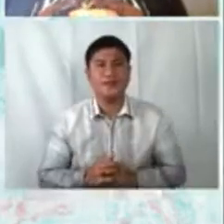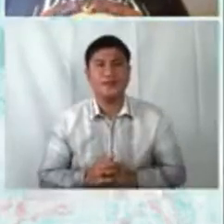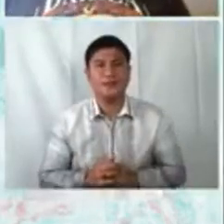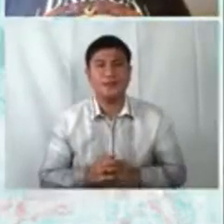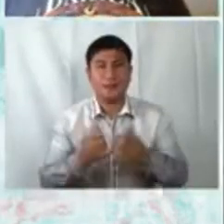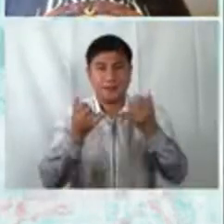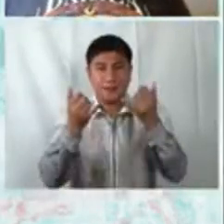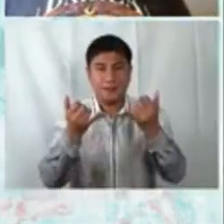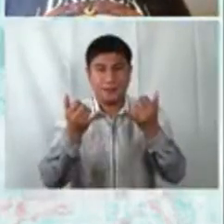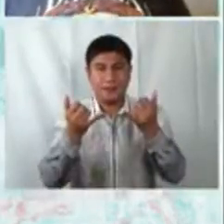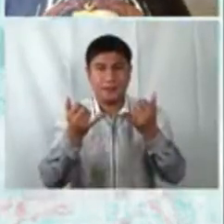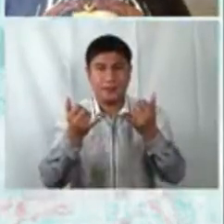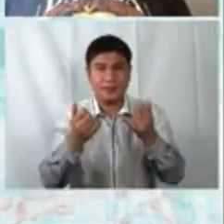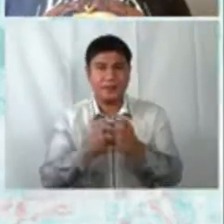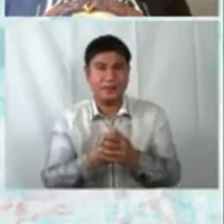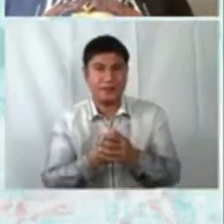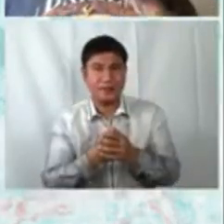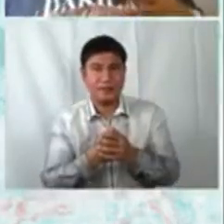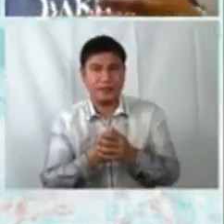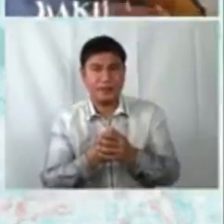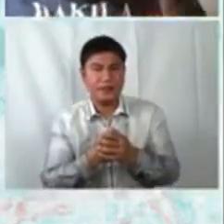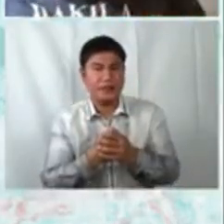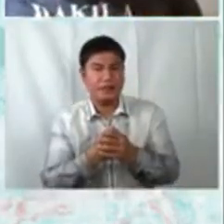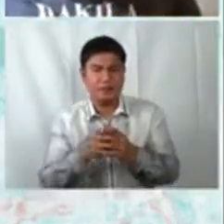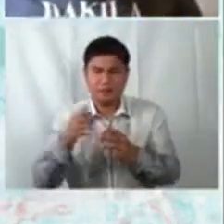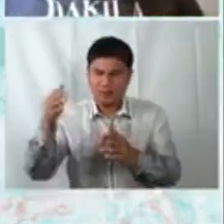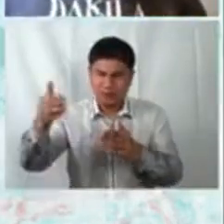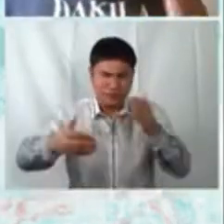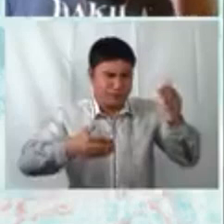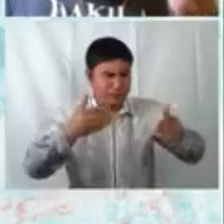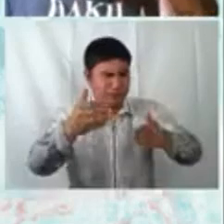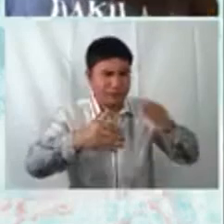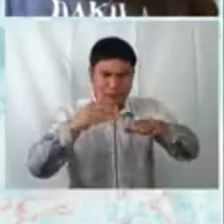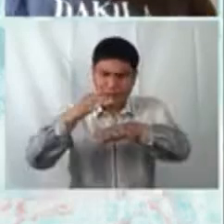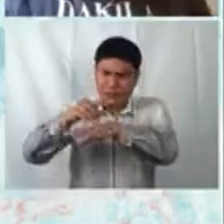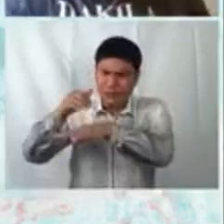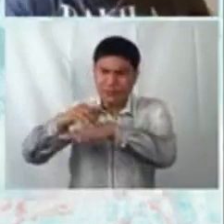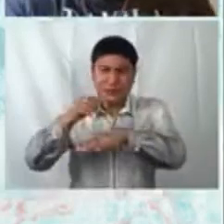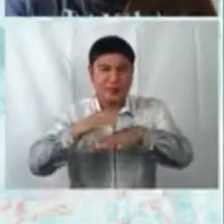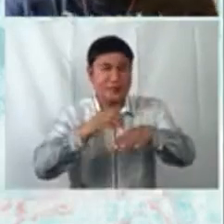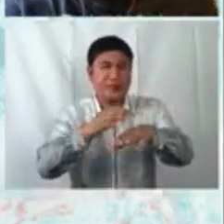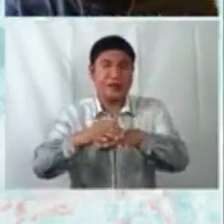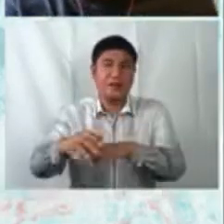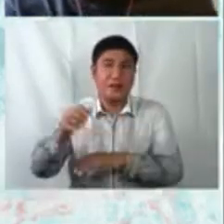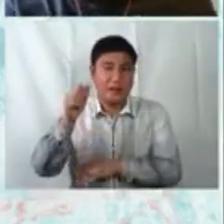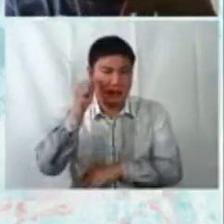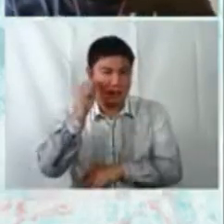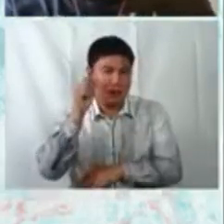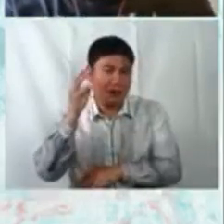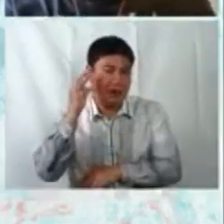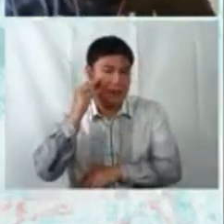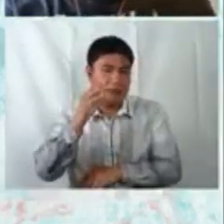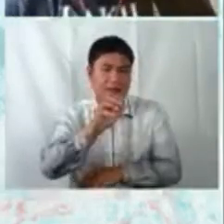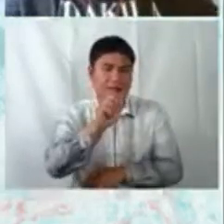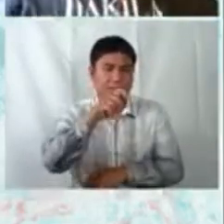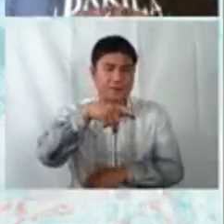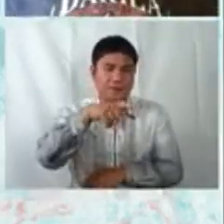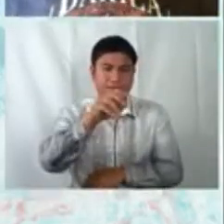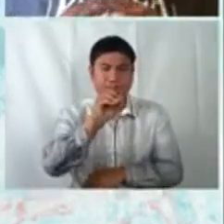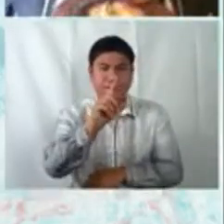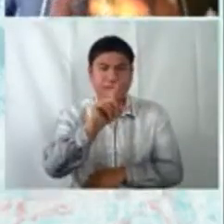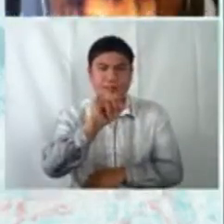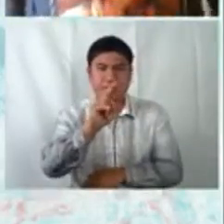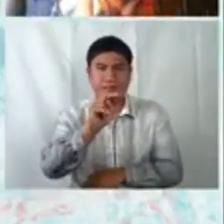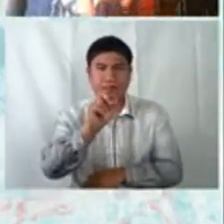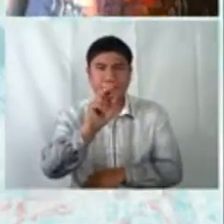pinatawag po ni Emilio Aguinaldo si Apolinario Mabini. Yes, yan po si Apolinario Mabini. No? Actually, flex